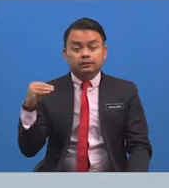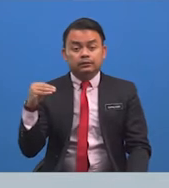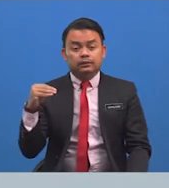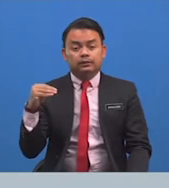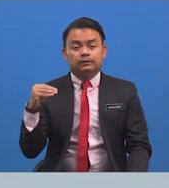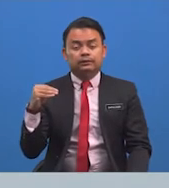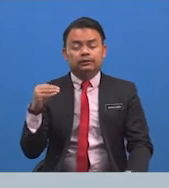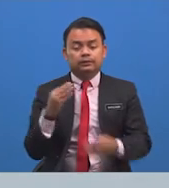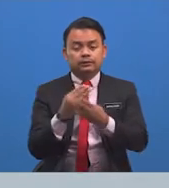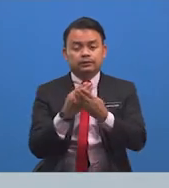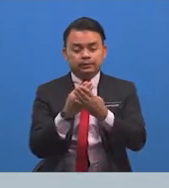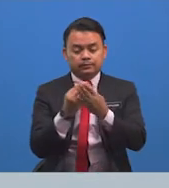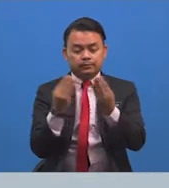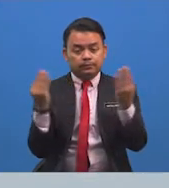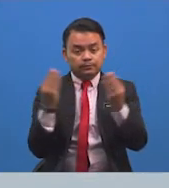penyahutanan,